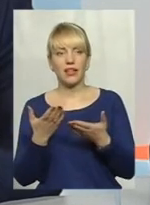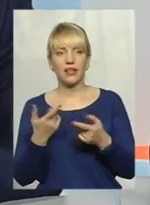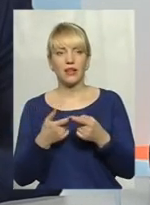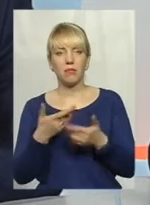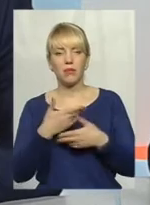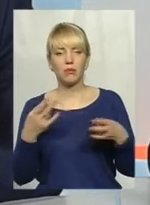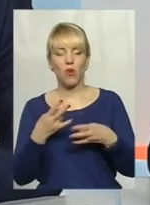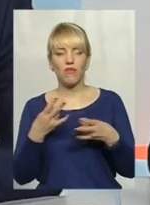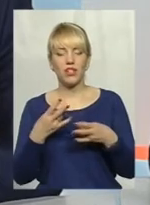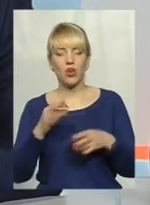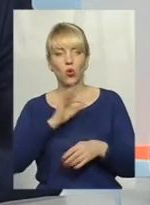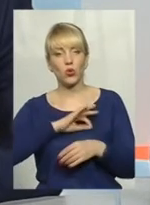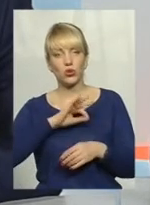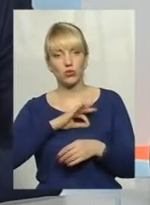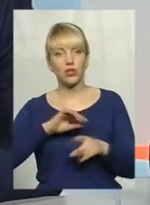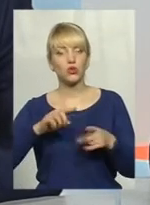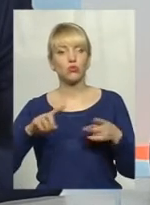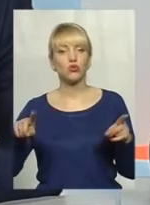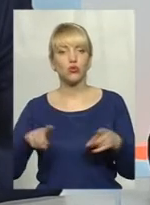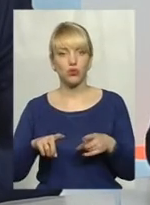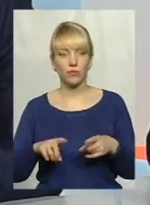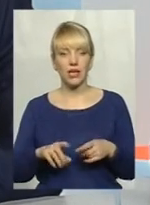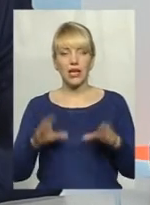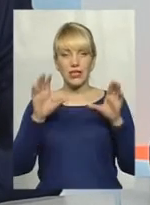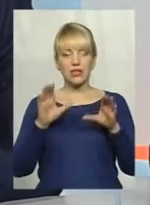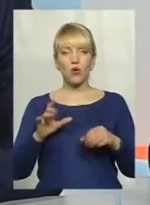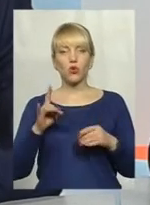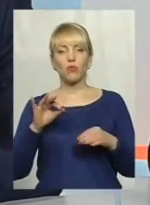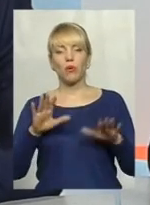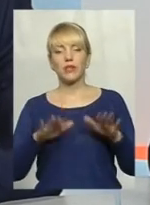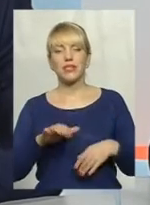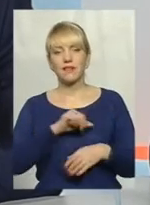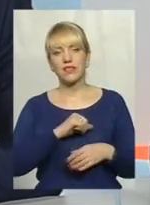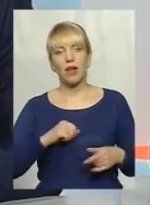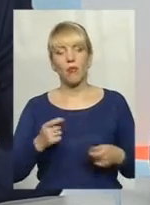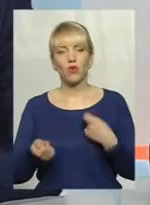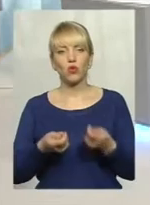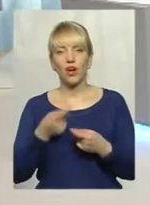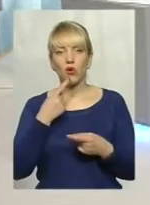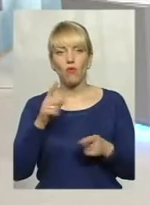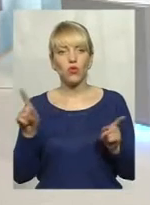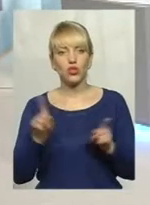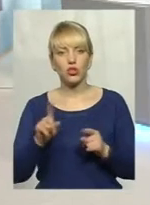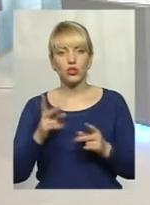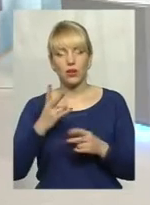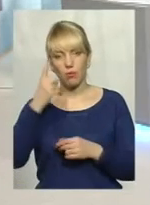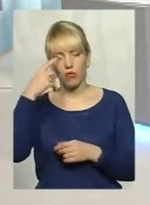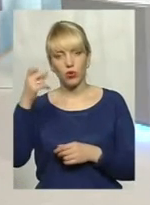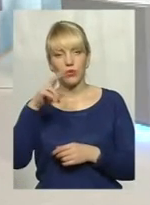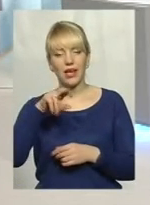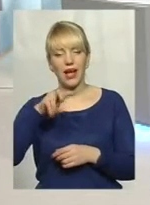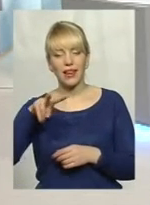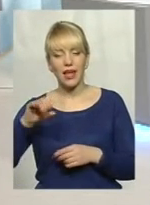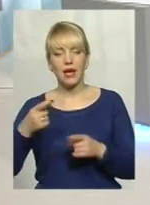ми користуватись. Тому що закон про місцеве самоврядування говорить, що повинен повідомити, але при цьому